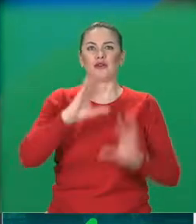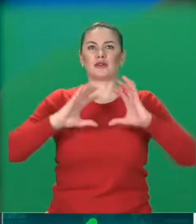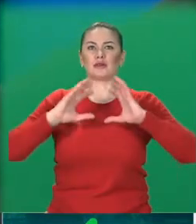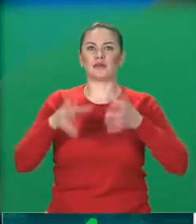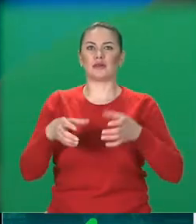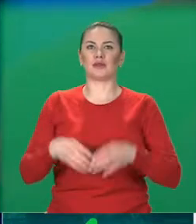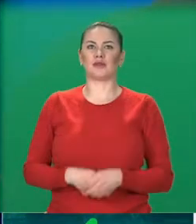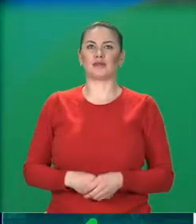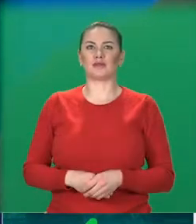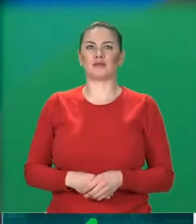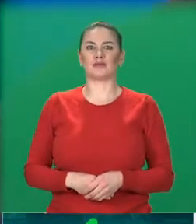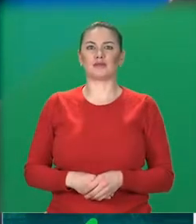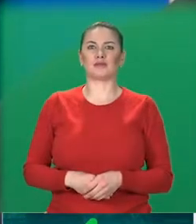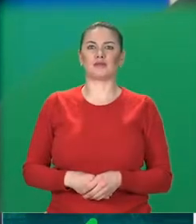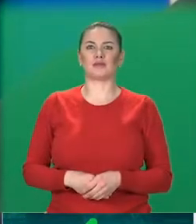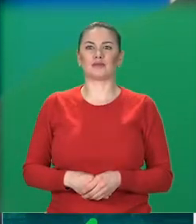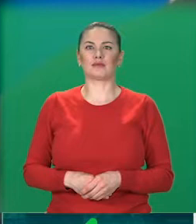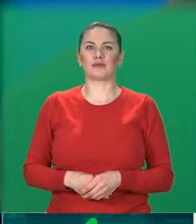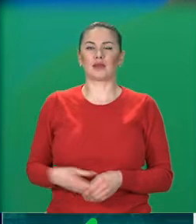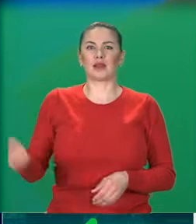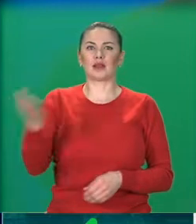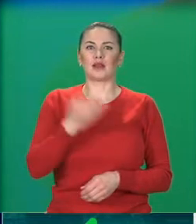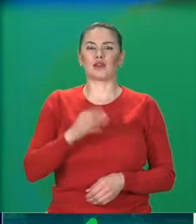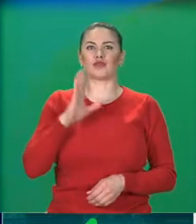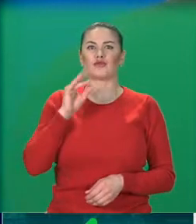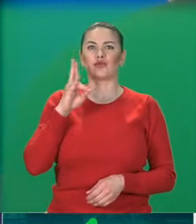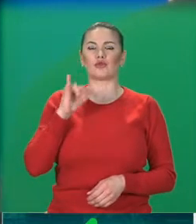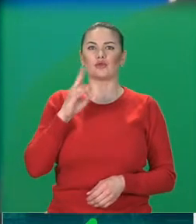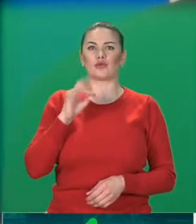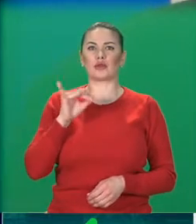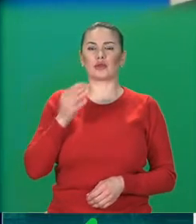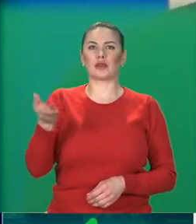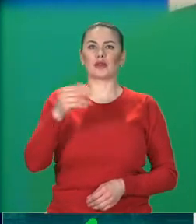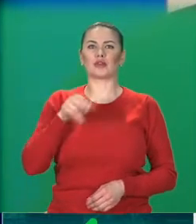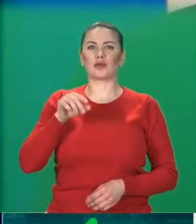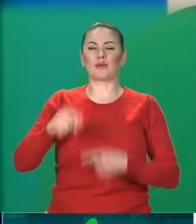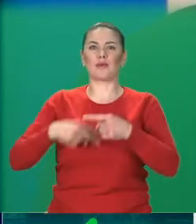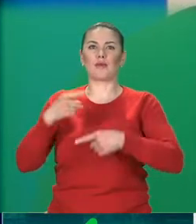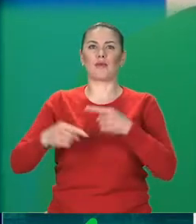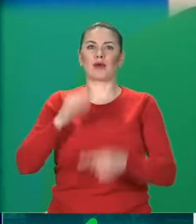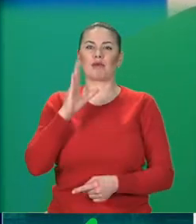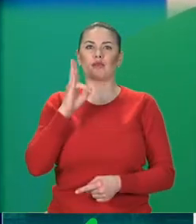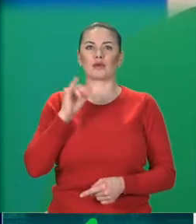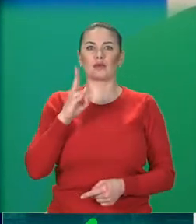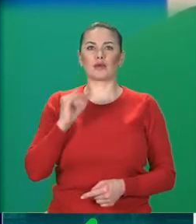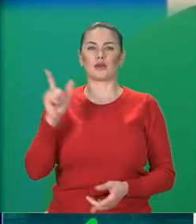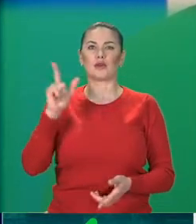внуки, наши правнуки должны помнить о героях,